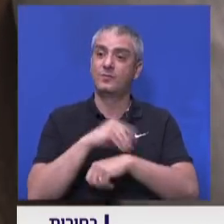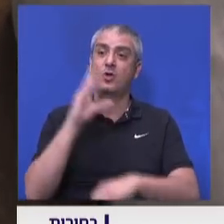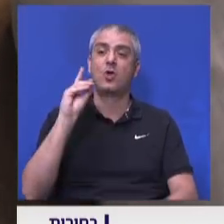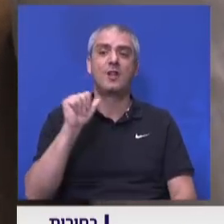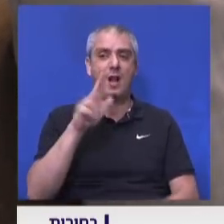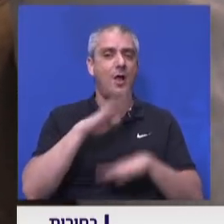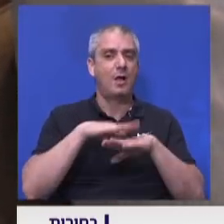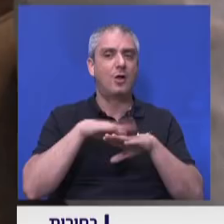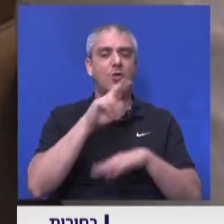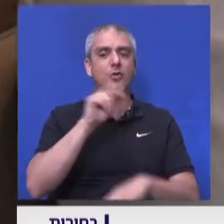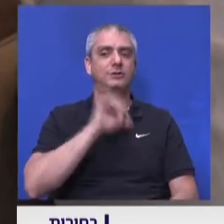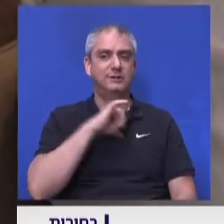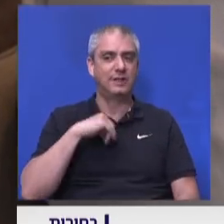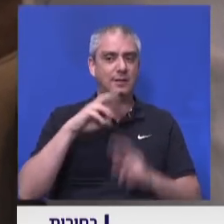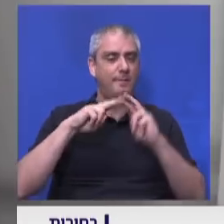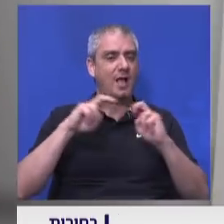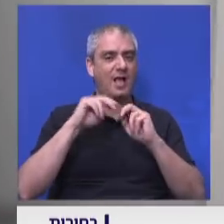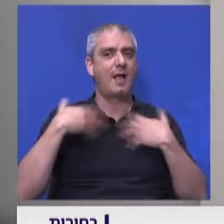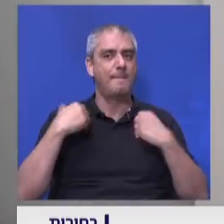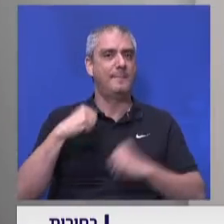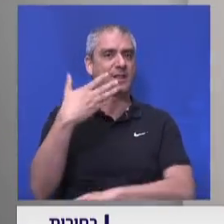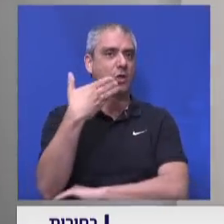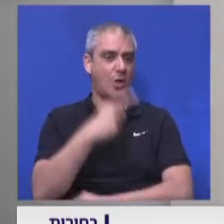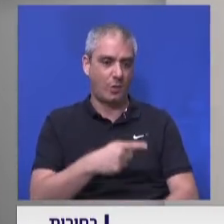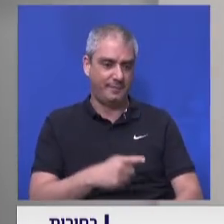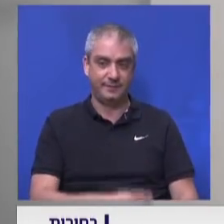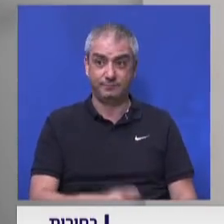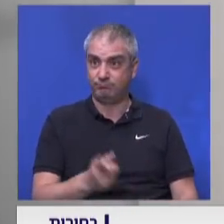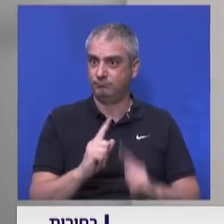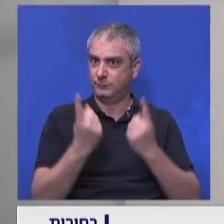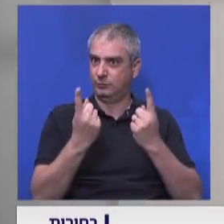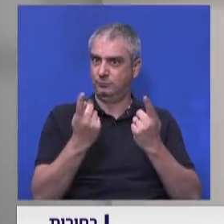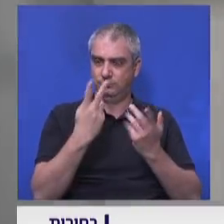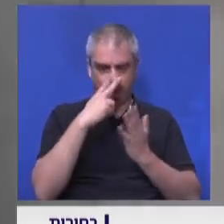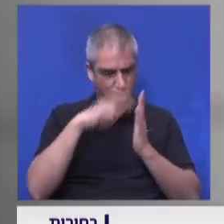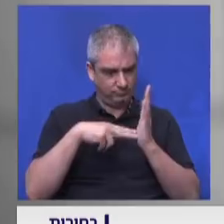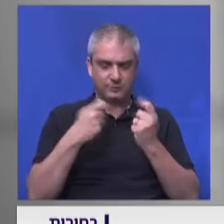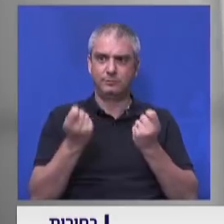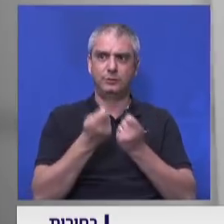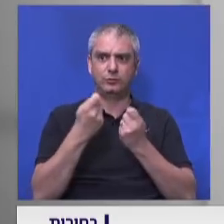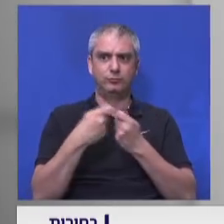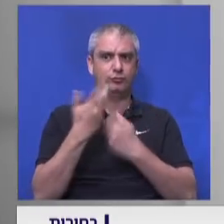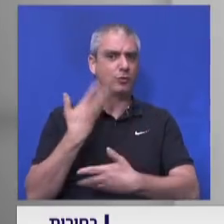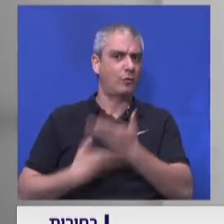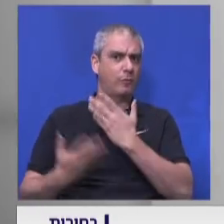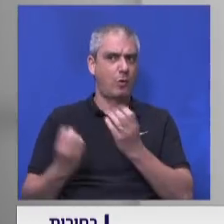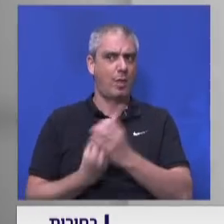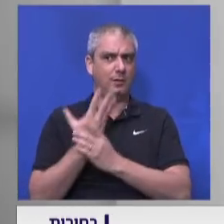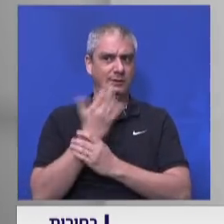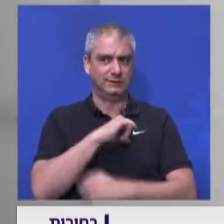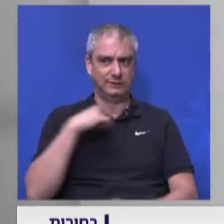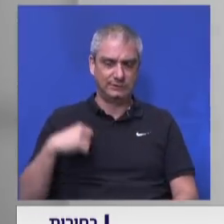הסיני במכון המחקר לביטחון לאומי. ופתאום התחיל לקרוא פרסומים על שיתוף הפעולה הנרקם בין הסינים לבין